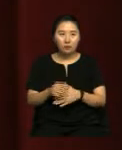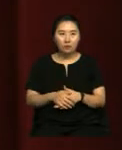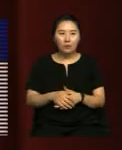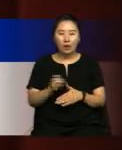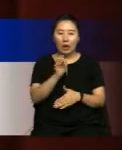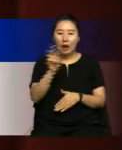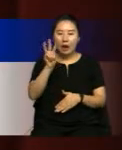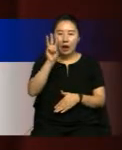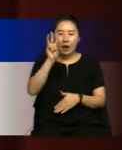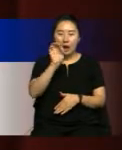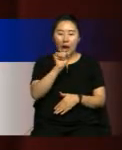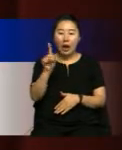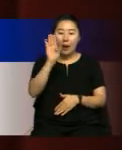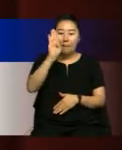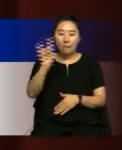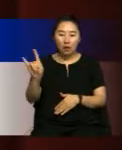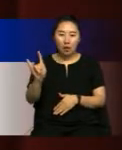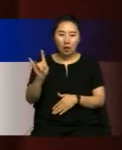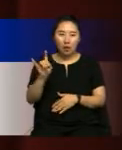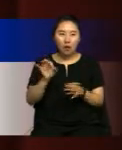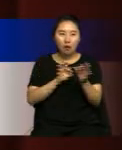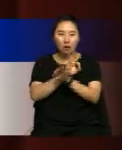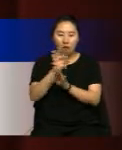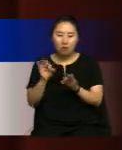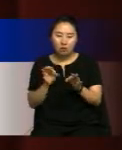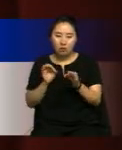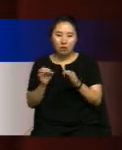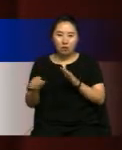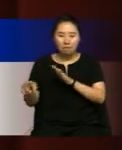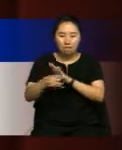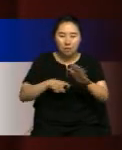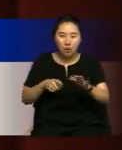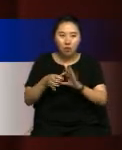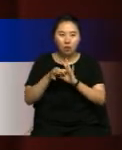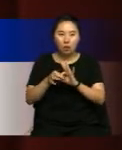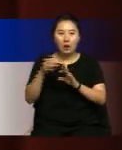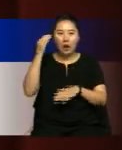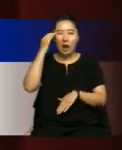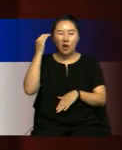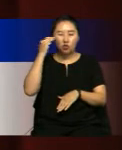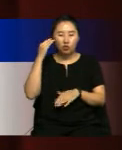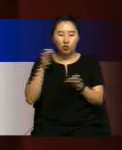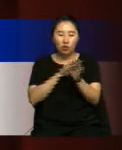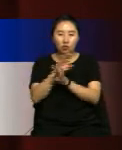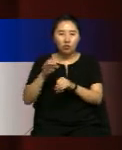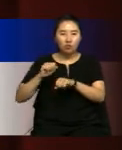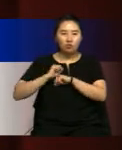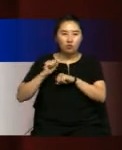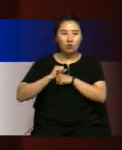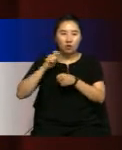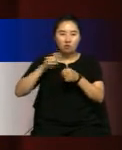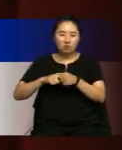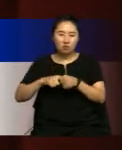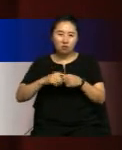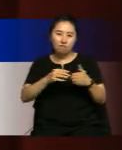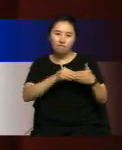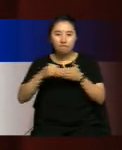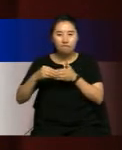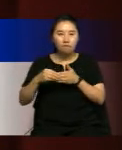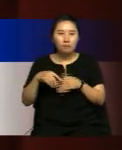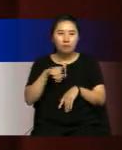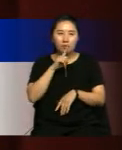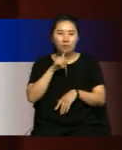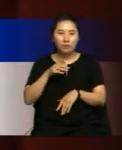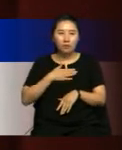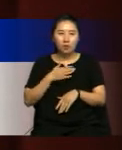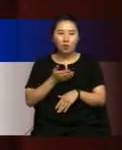아베 정권은 경제 침략을 통해 한국을 경제적, 군사적으로 길들이라고 합니다.